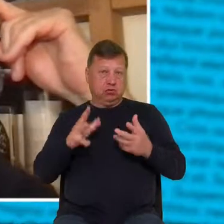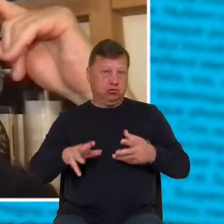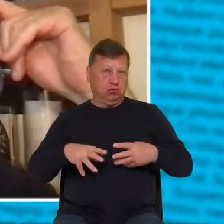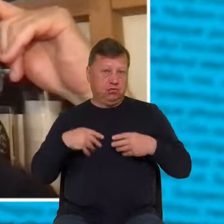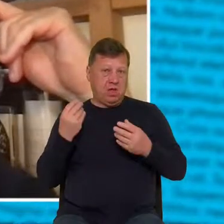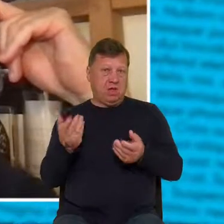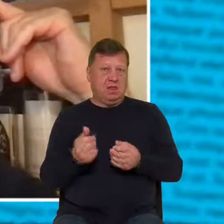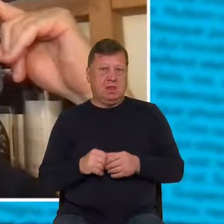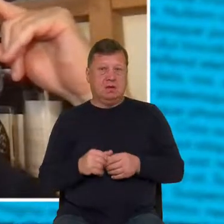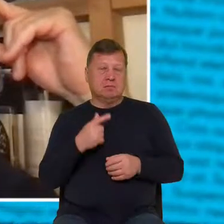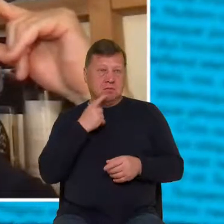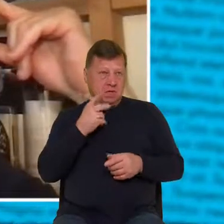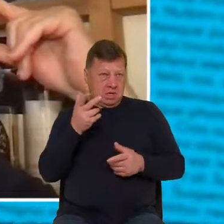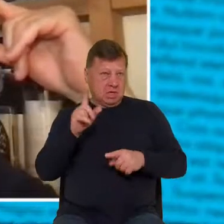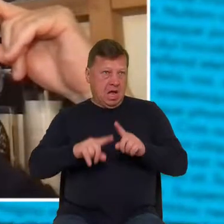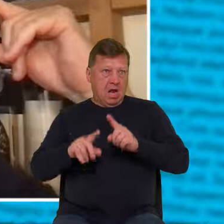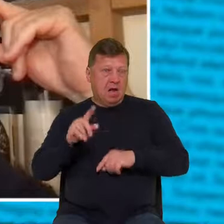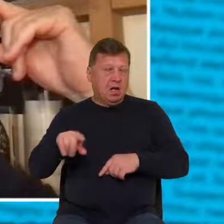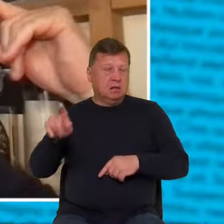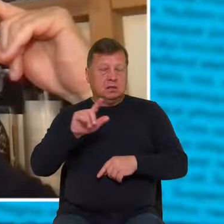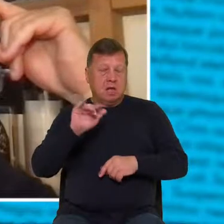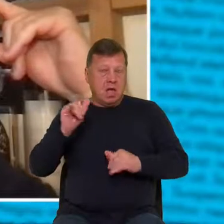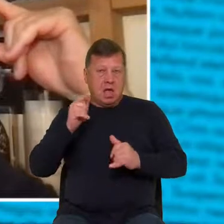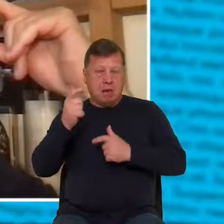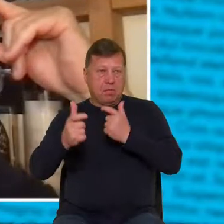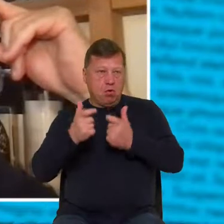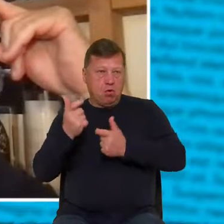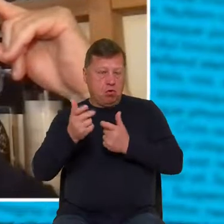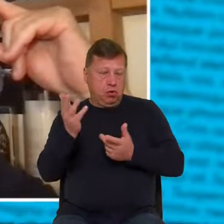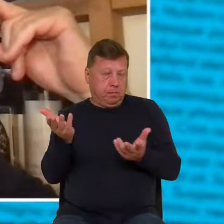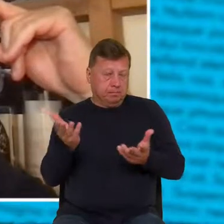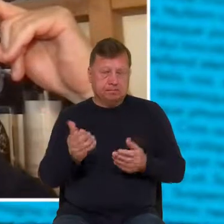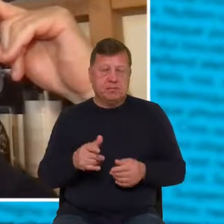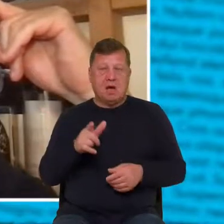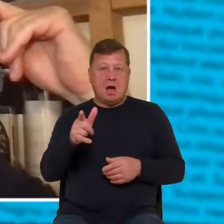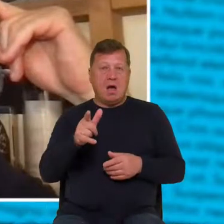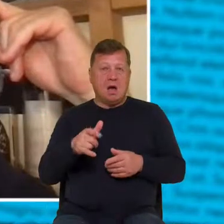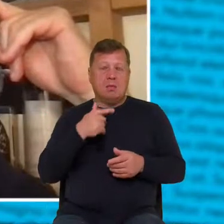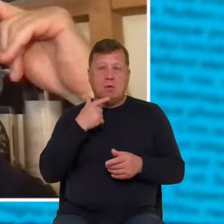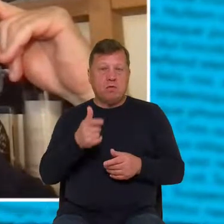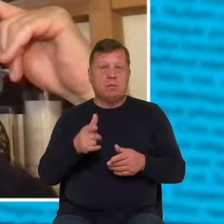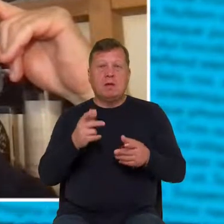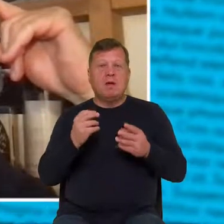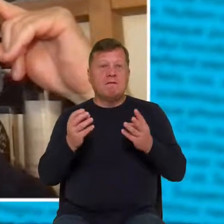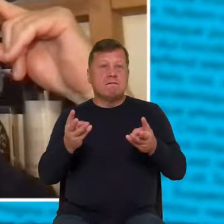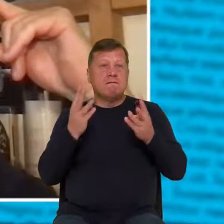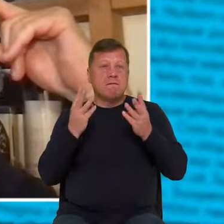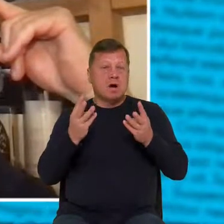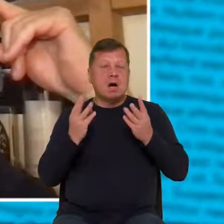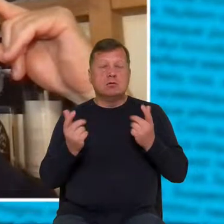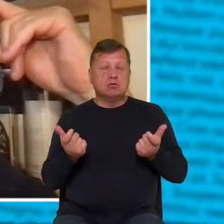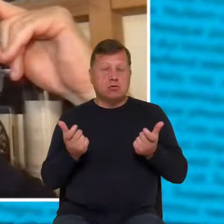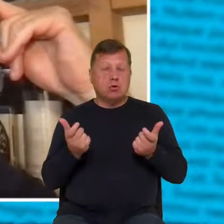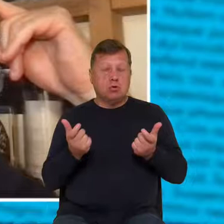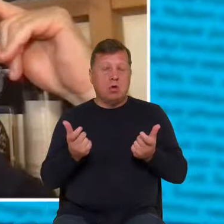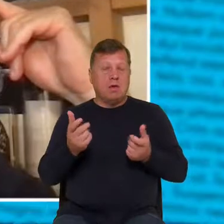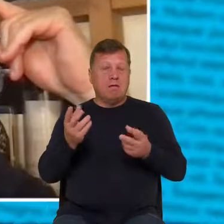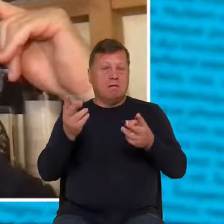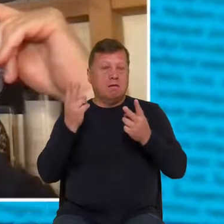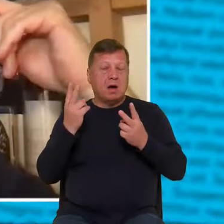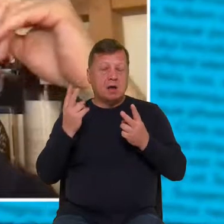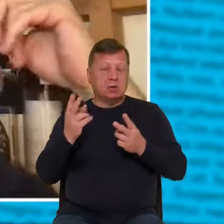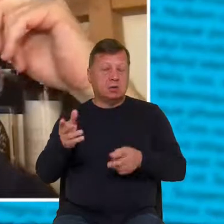się do tego, jak do tego podejdziemy. A częścią tego procesu jest to, jak uczymy się słuchać. A